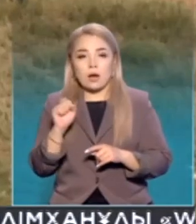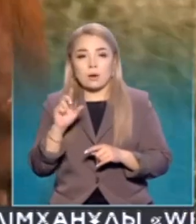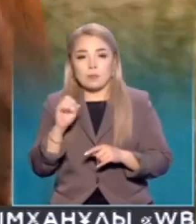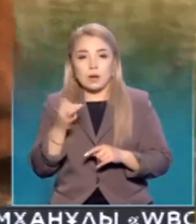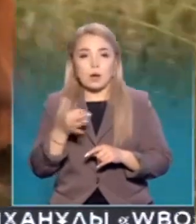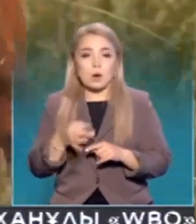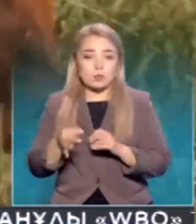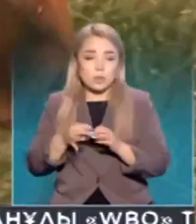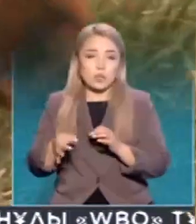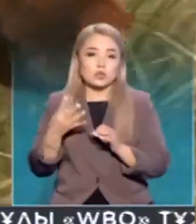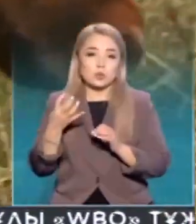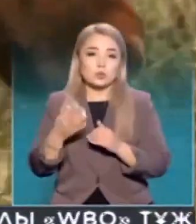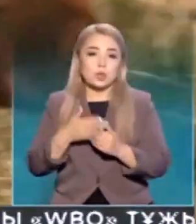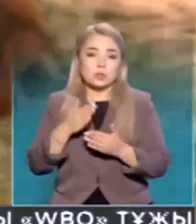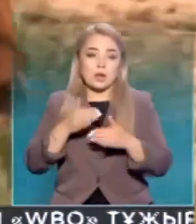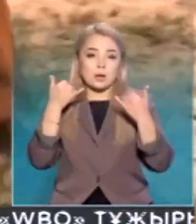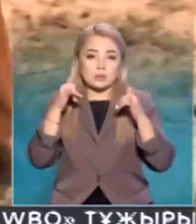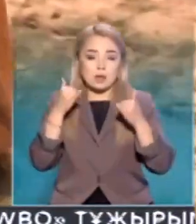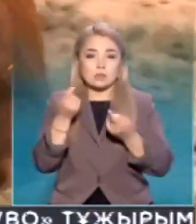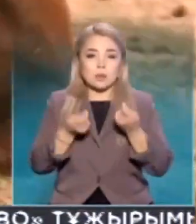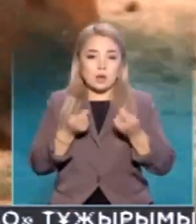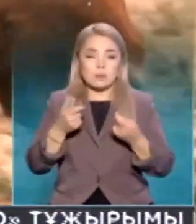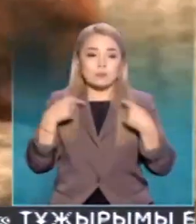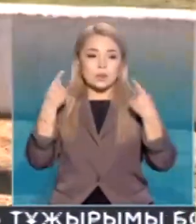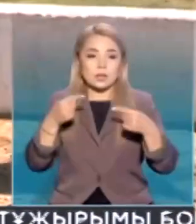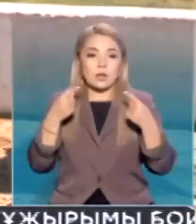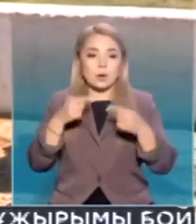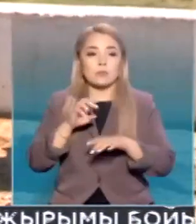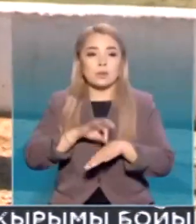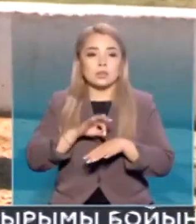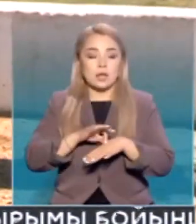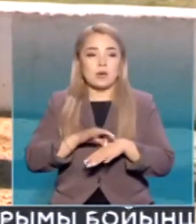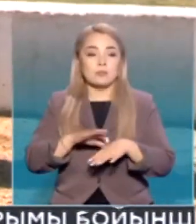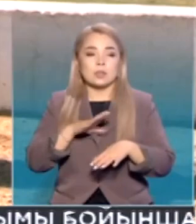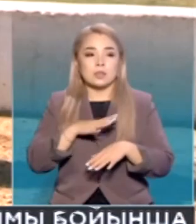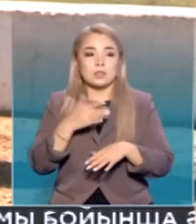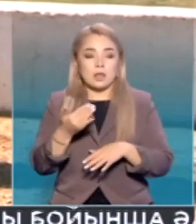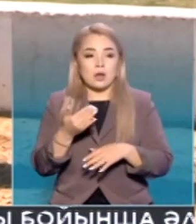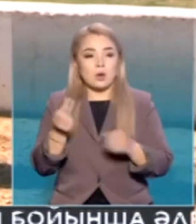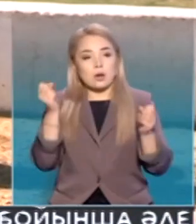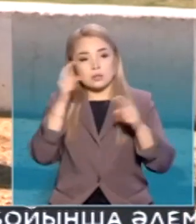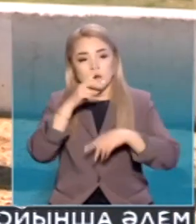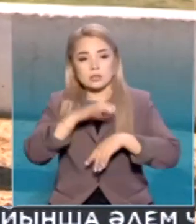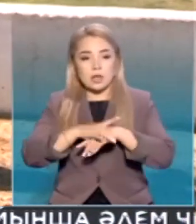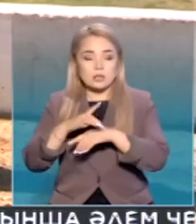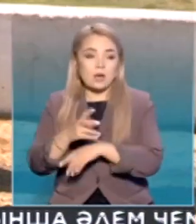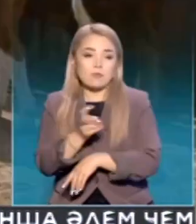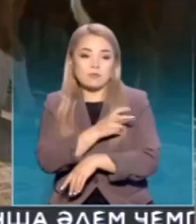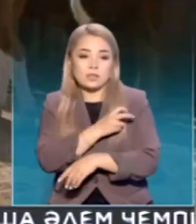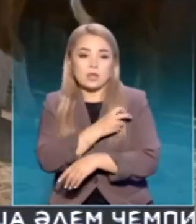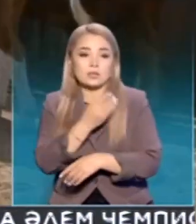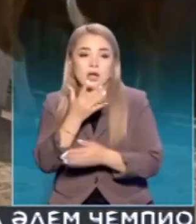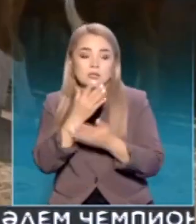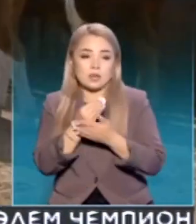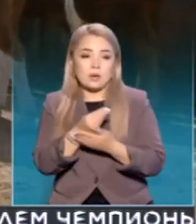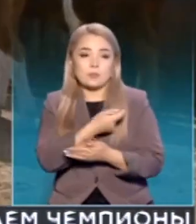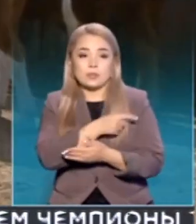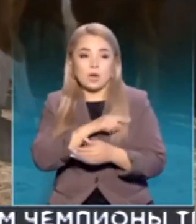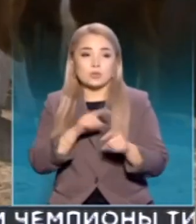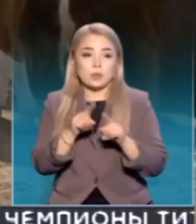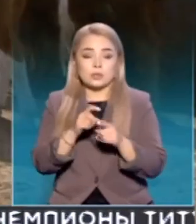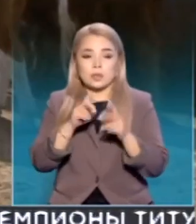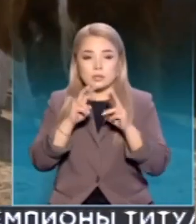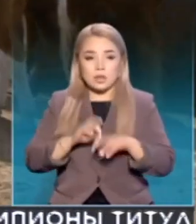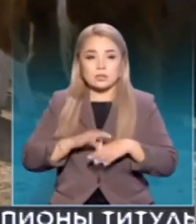аудандарында 400-ге жуық сиыр мен ұсақ малдың бруцеллезбен ауырғаны белгілі болды. Ветеринарлар барлық ауру ошақтарында дезинфекциялау,